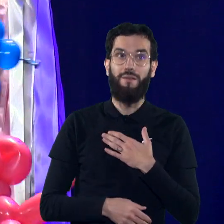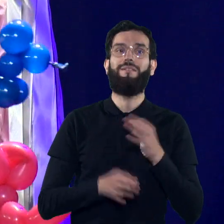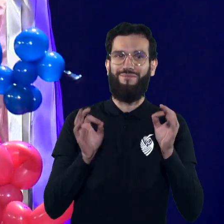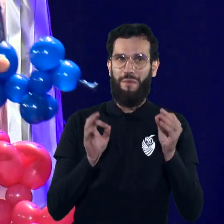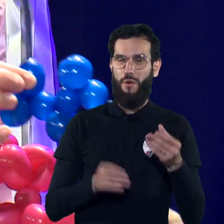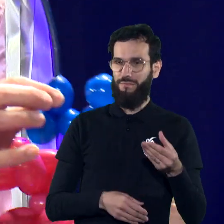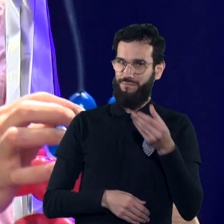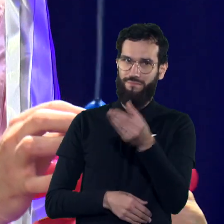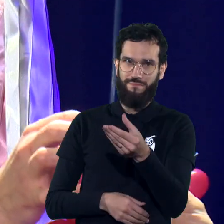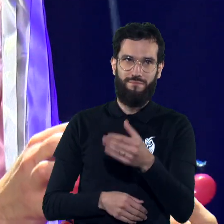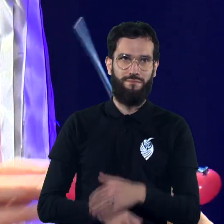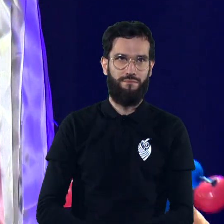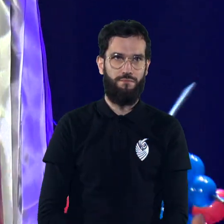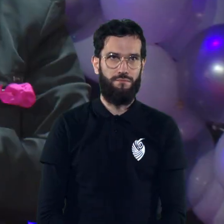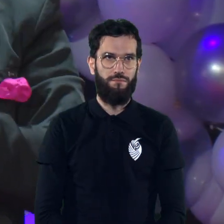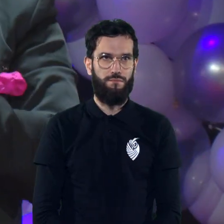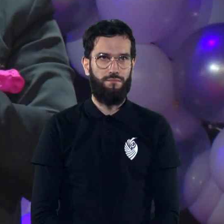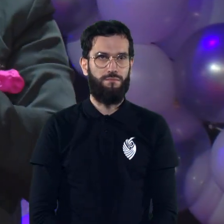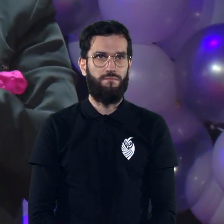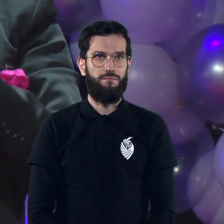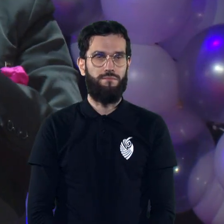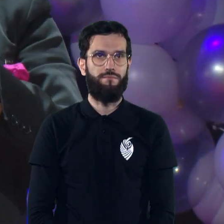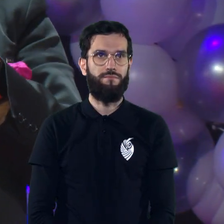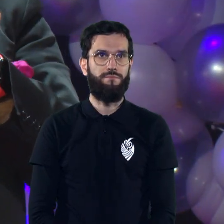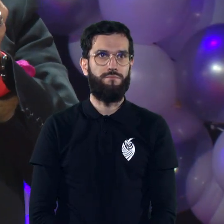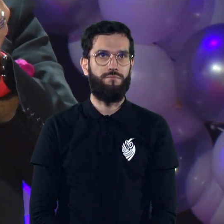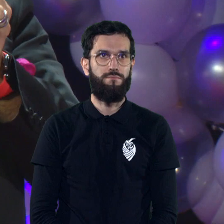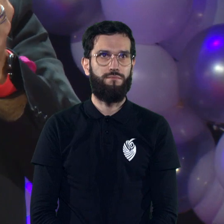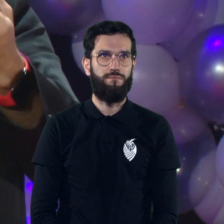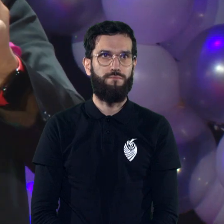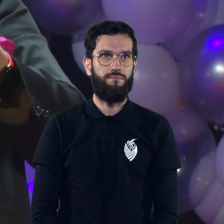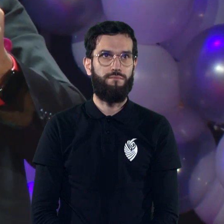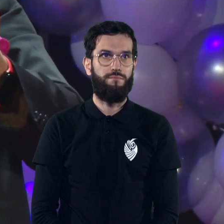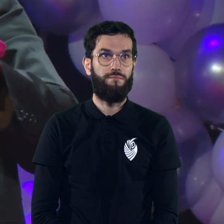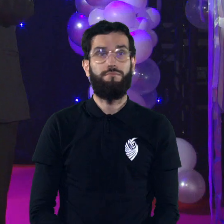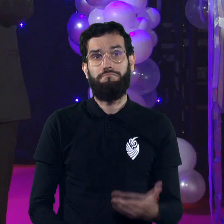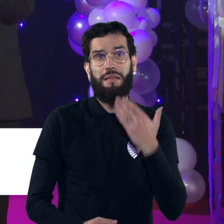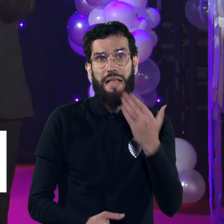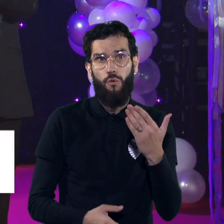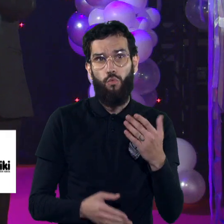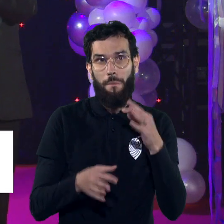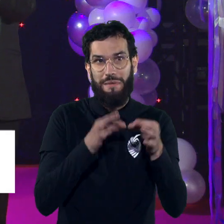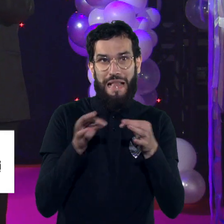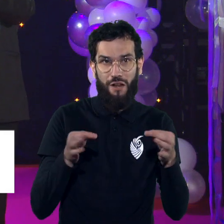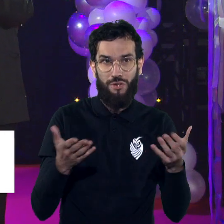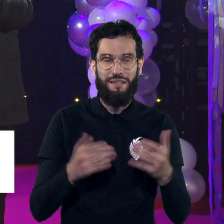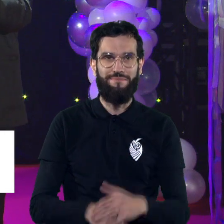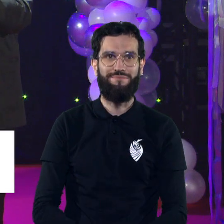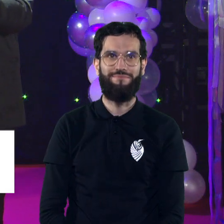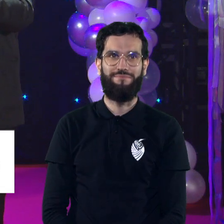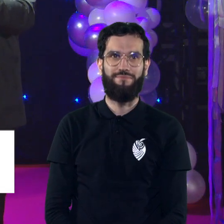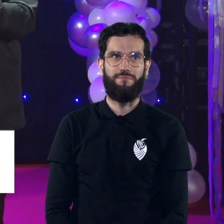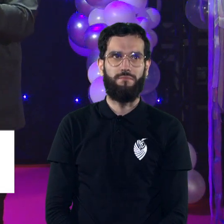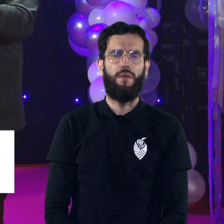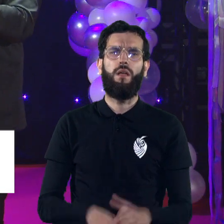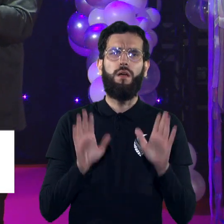Pochopiteľne. Výborne. Toto je štvrtá najhlúpejšia rasa psa. Dobre. Tak fajn. Tak ďakujem za darček.